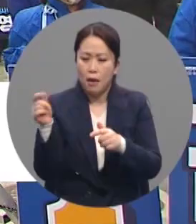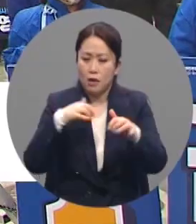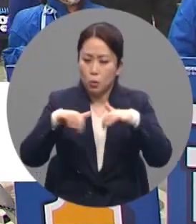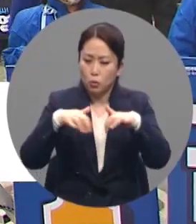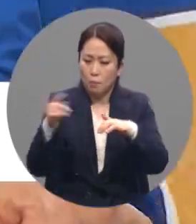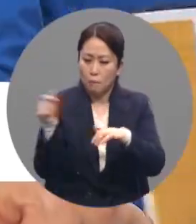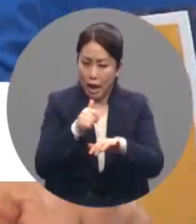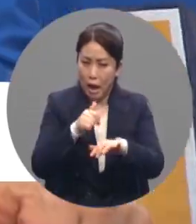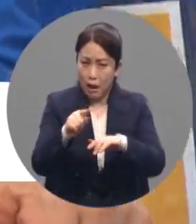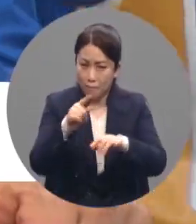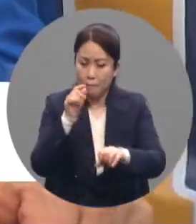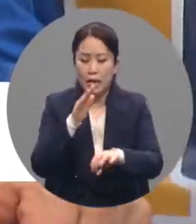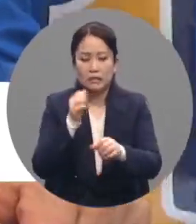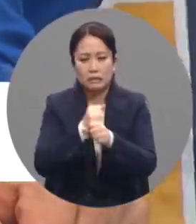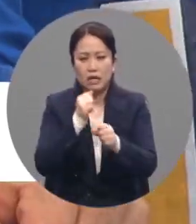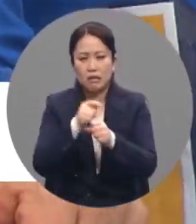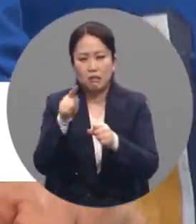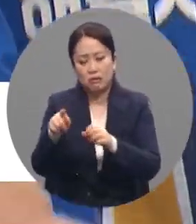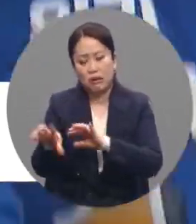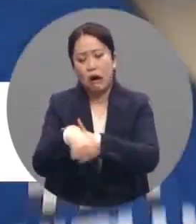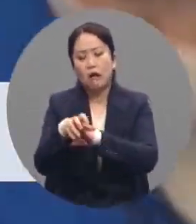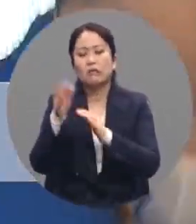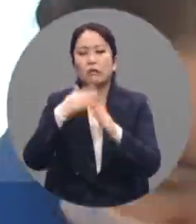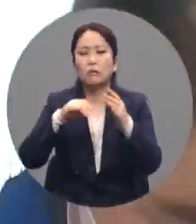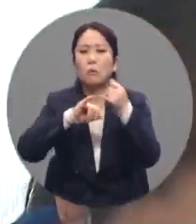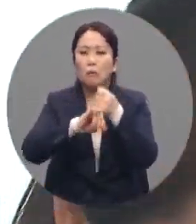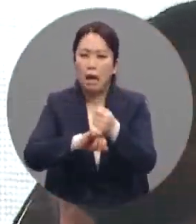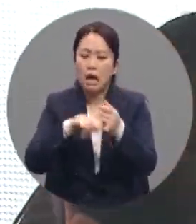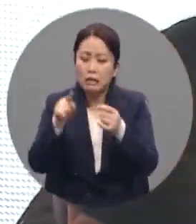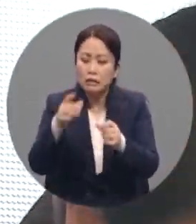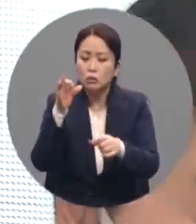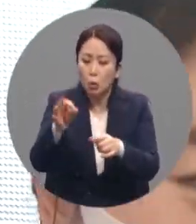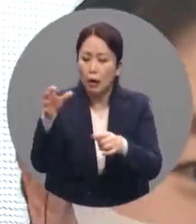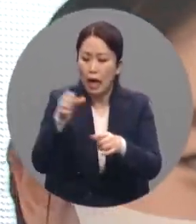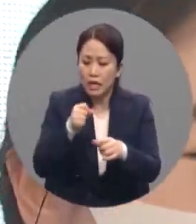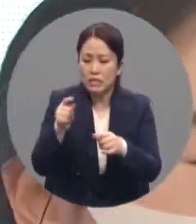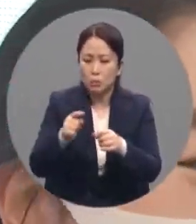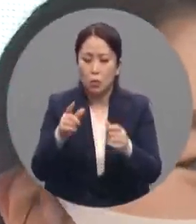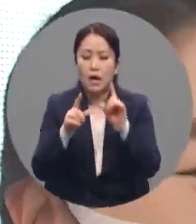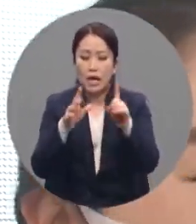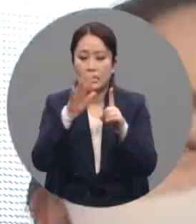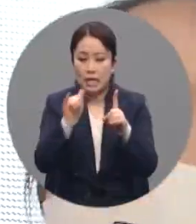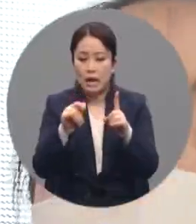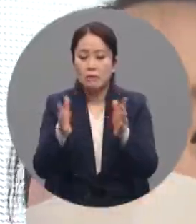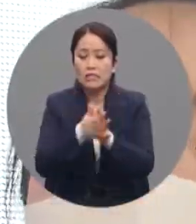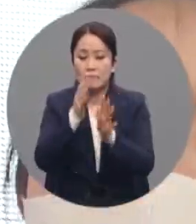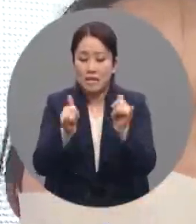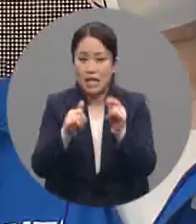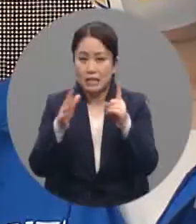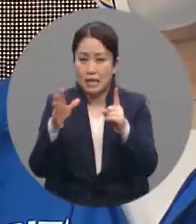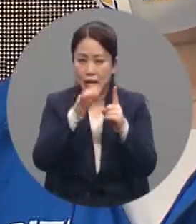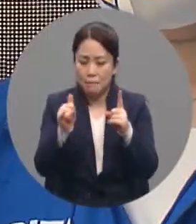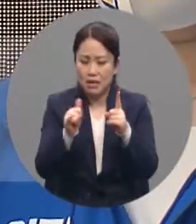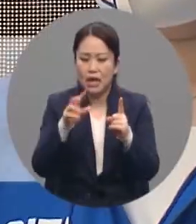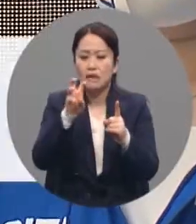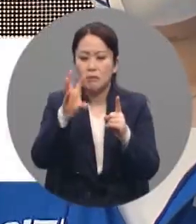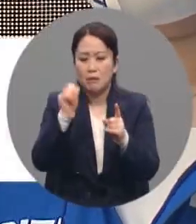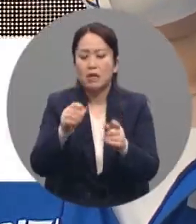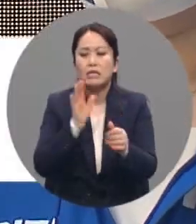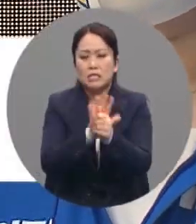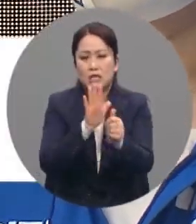시민 1인당 30만 원씩 재난지원금을 주는 게 낫다고 주장했습니다. 안전성도 검증이 안 돼